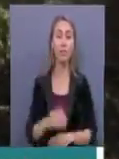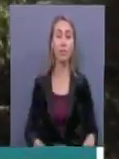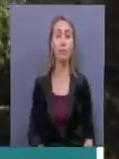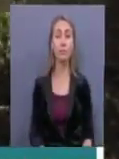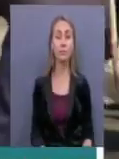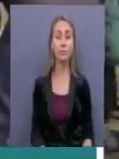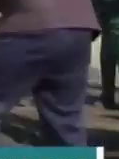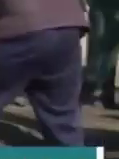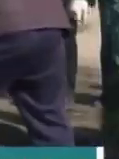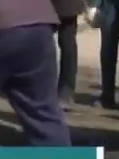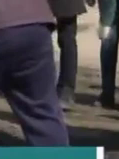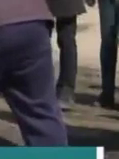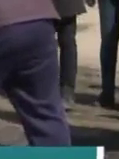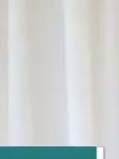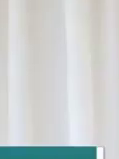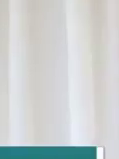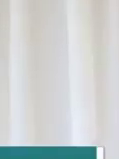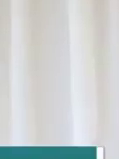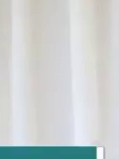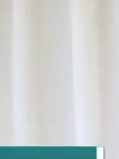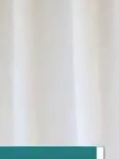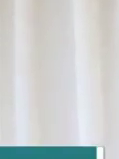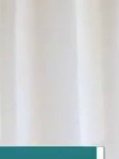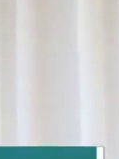қалған көшеттерді күзде егуді тапсырды.